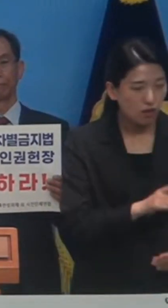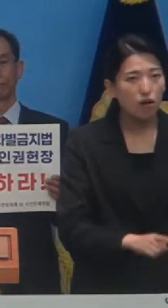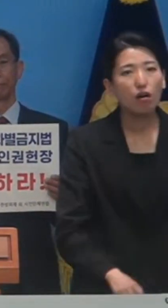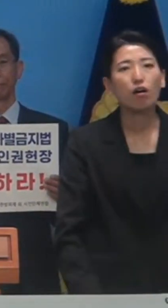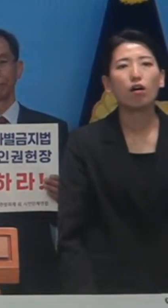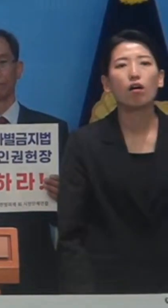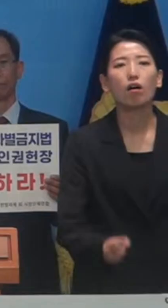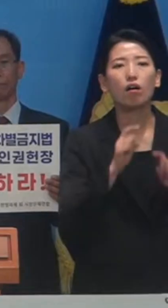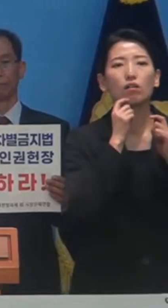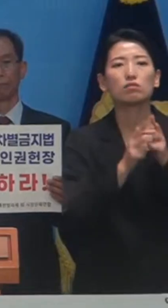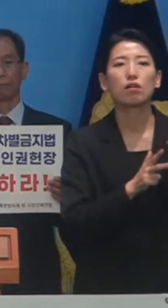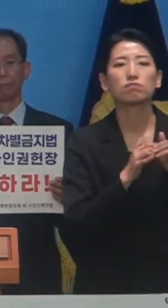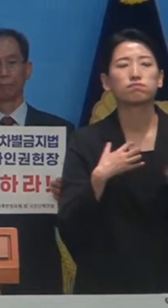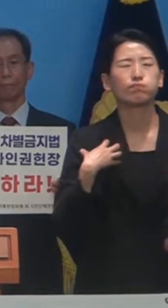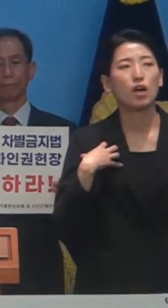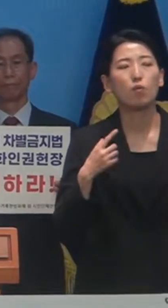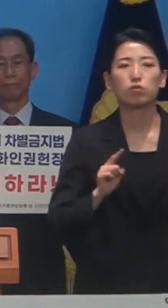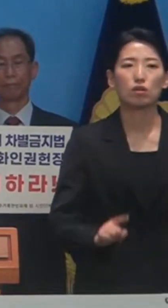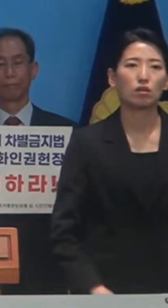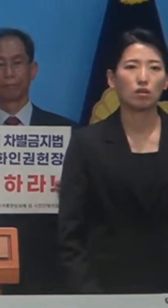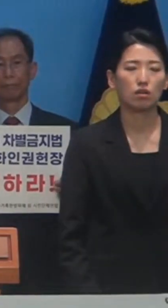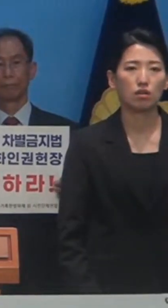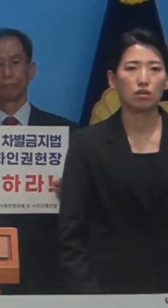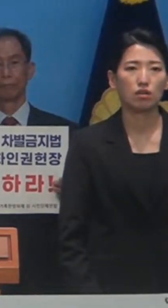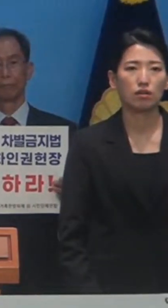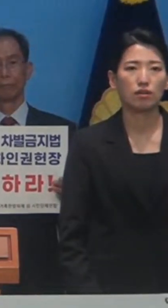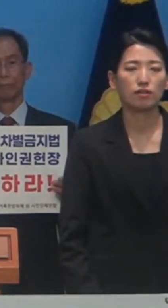소상공인이 과연 감당할 수 있다고 생각하십니까?